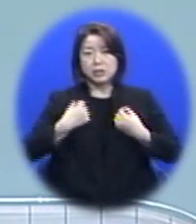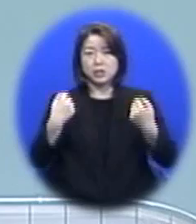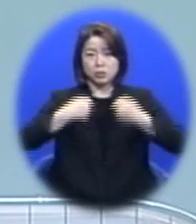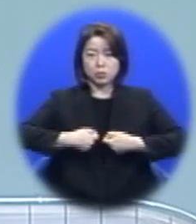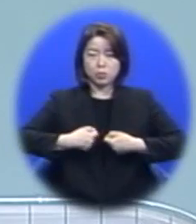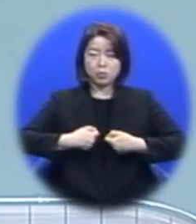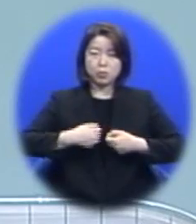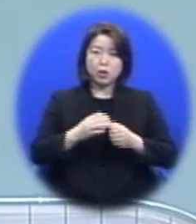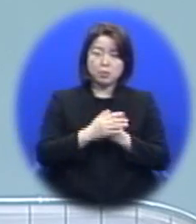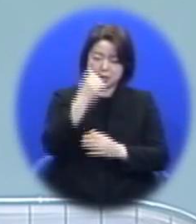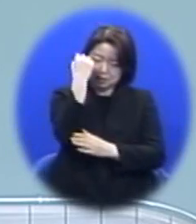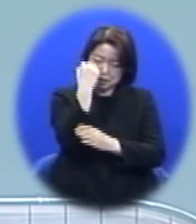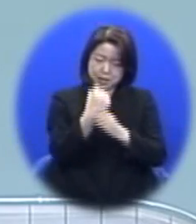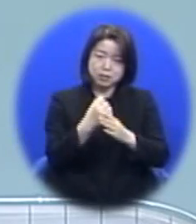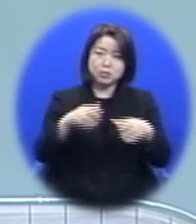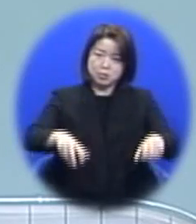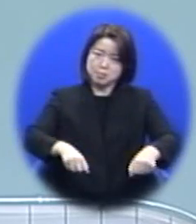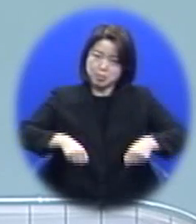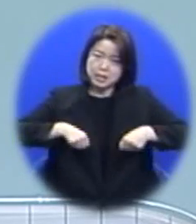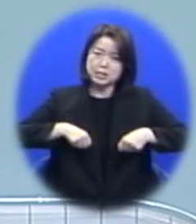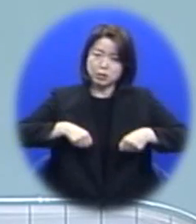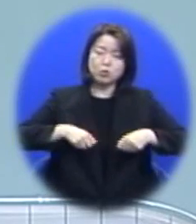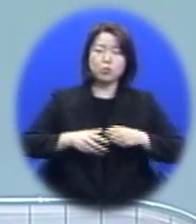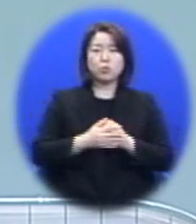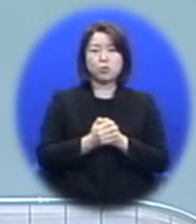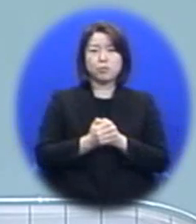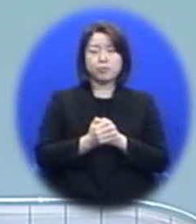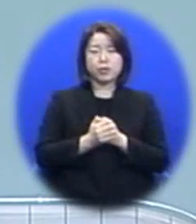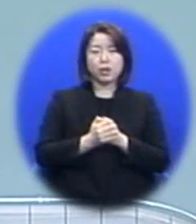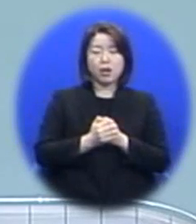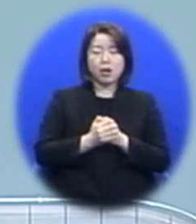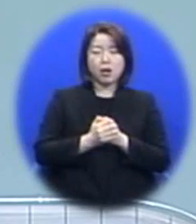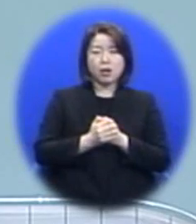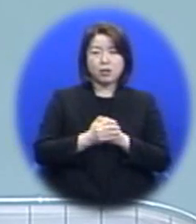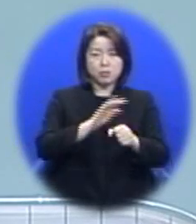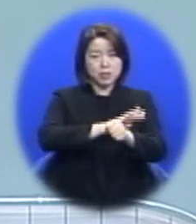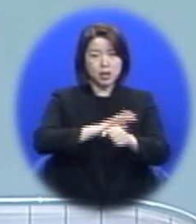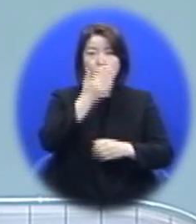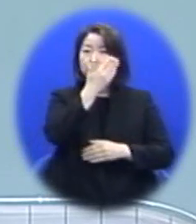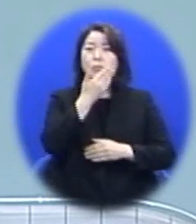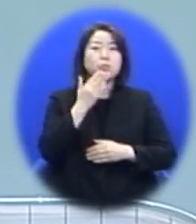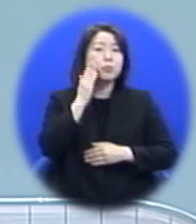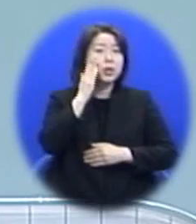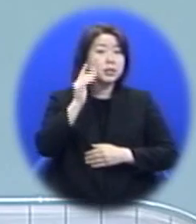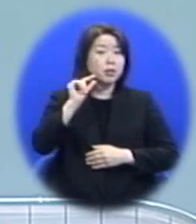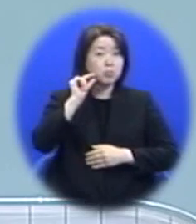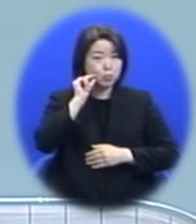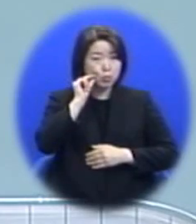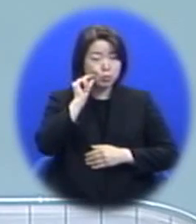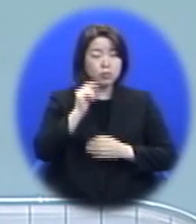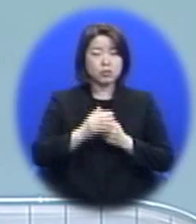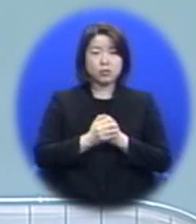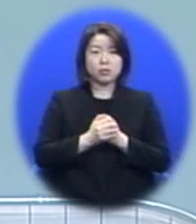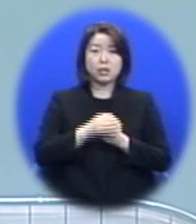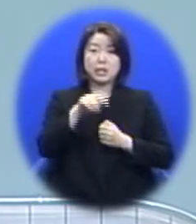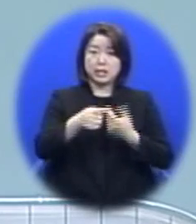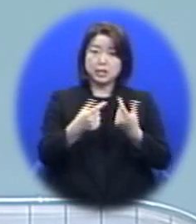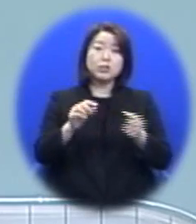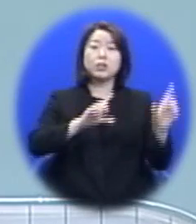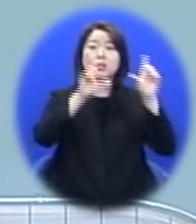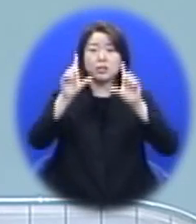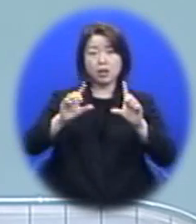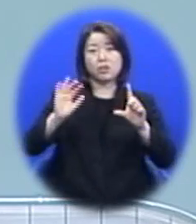그런 바지를 입고 제대로 화장도 못하고 그렇게 지내야 하는